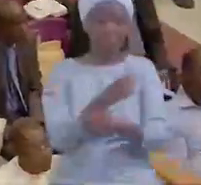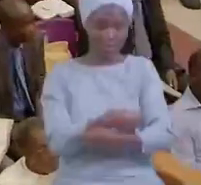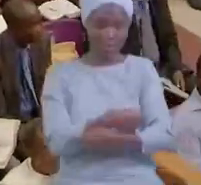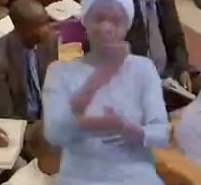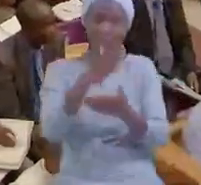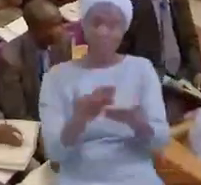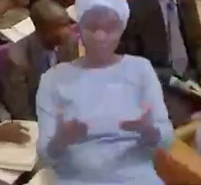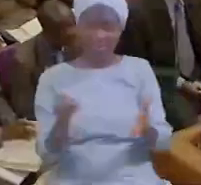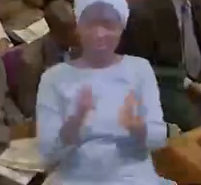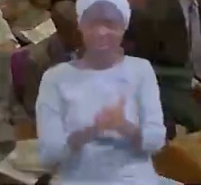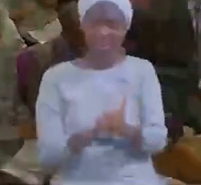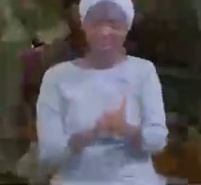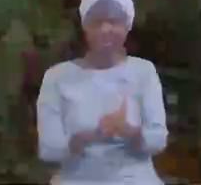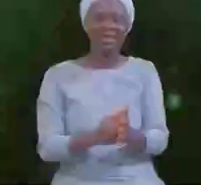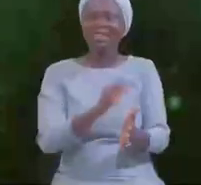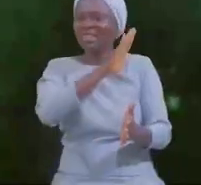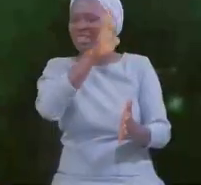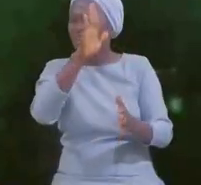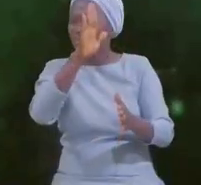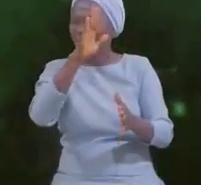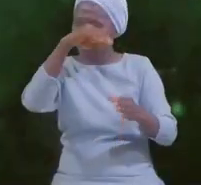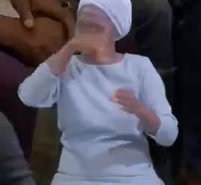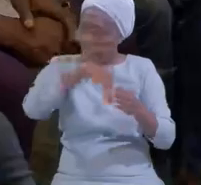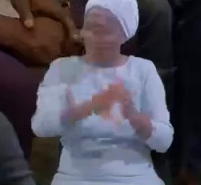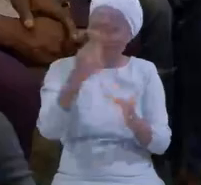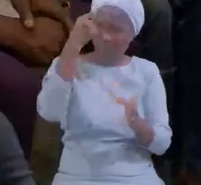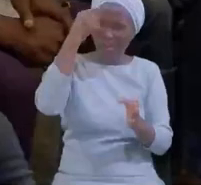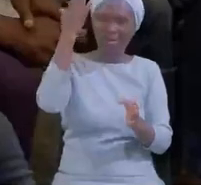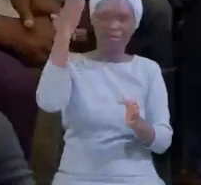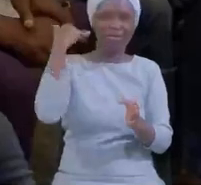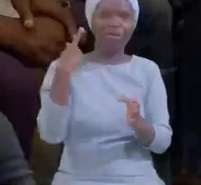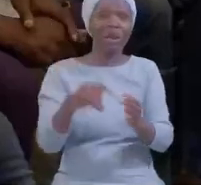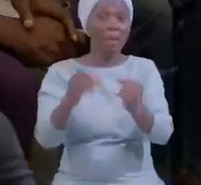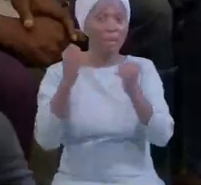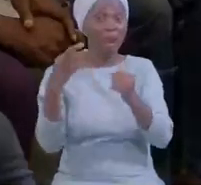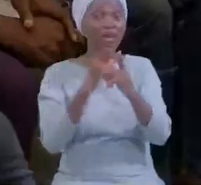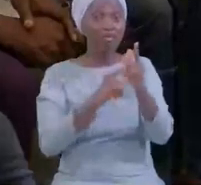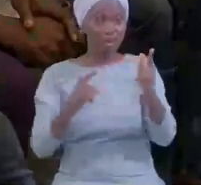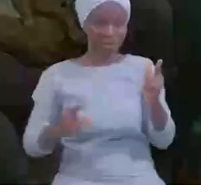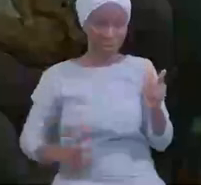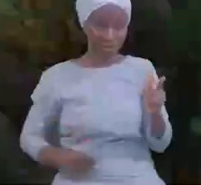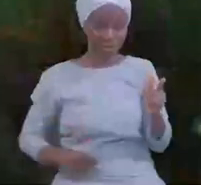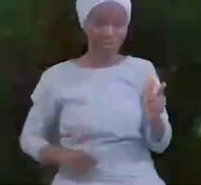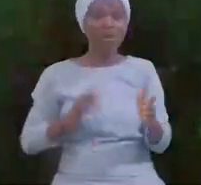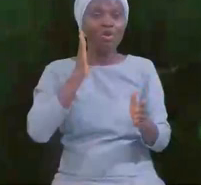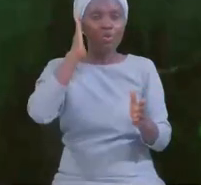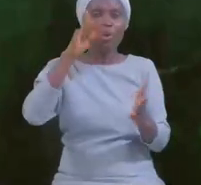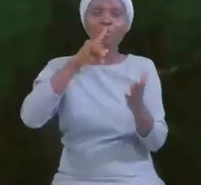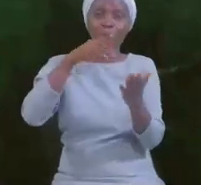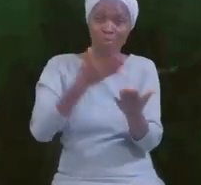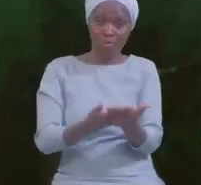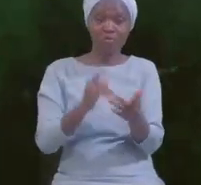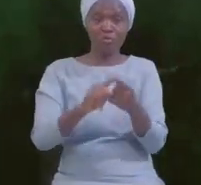ce qui n'est jamais arrivé à ton esprit. La puissance du Seigneur va te prouver